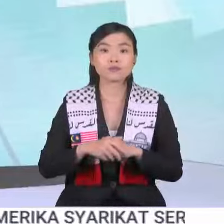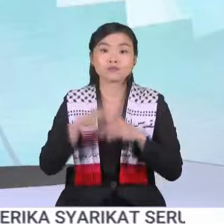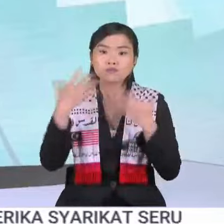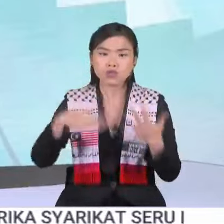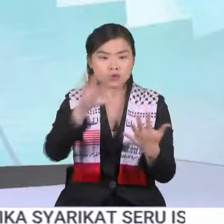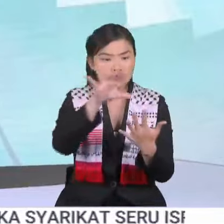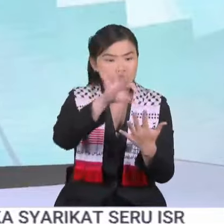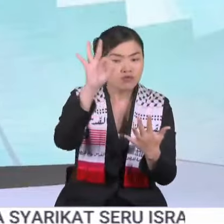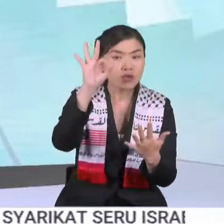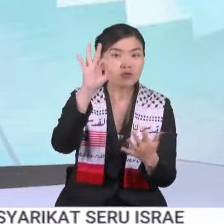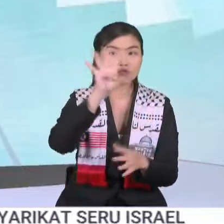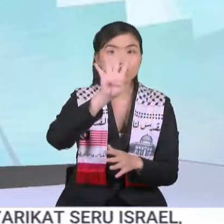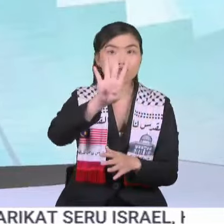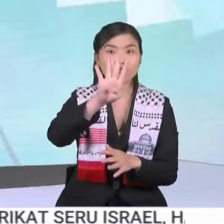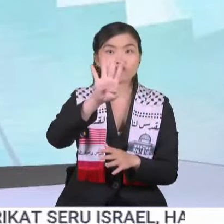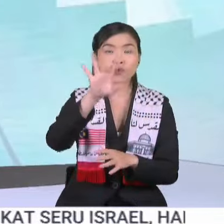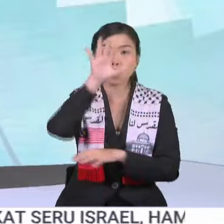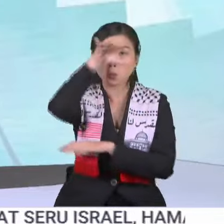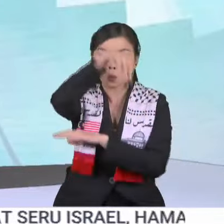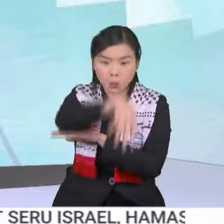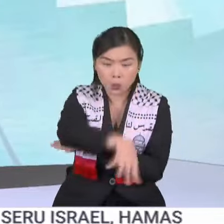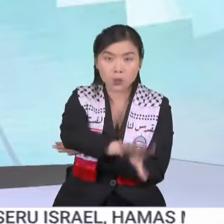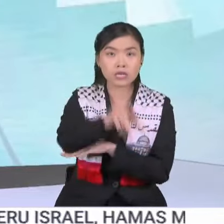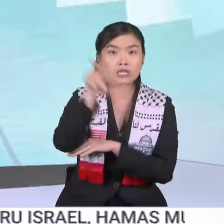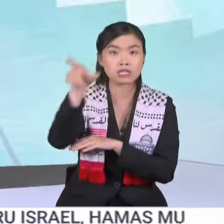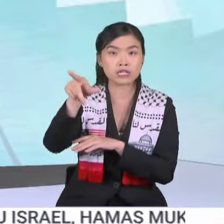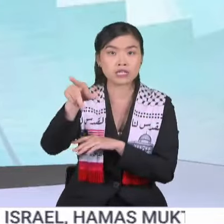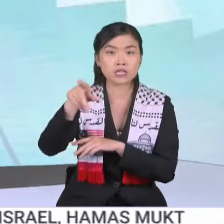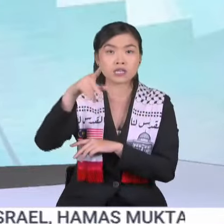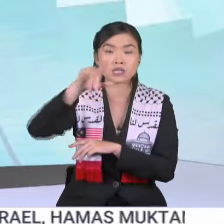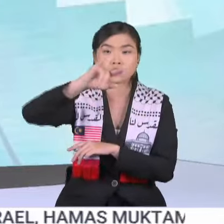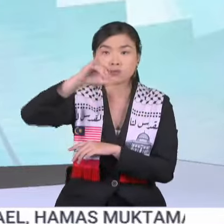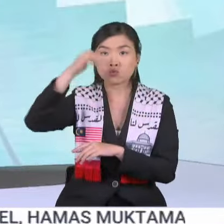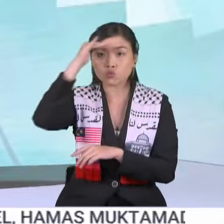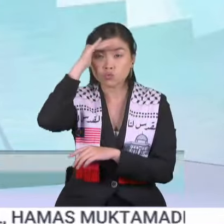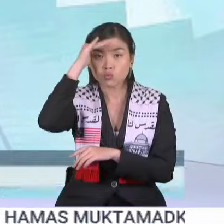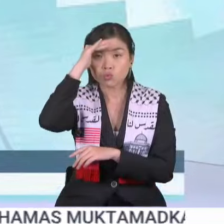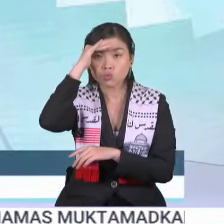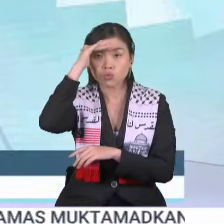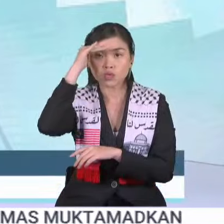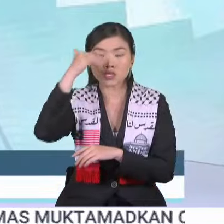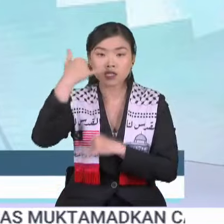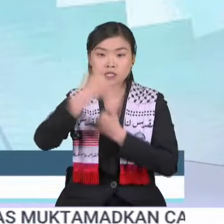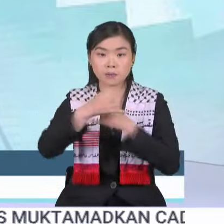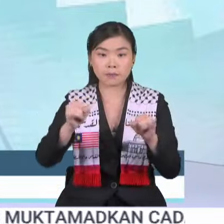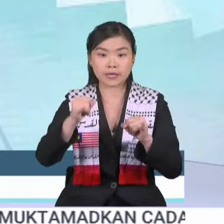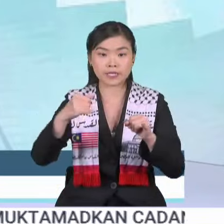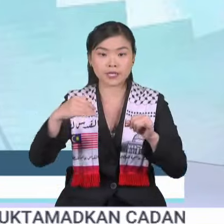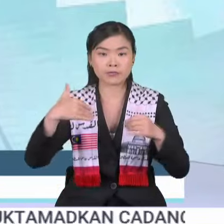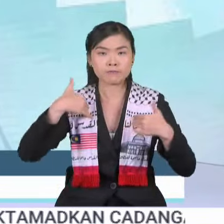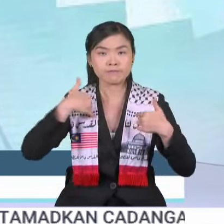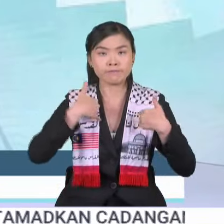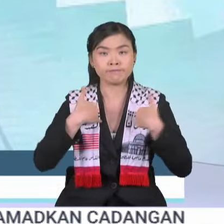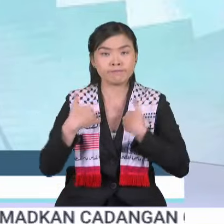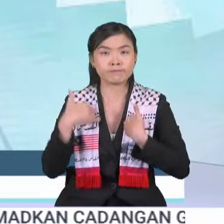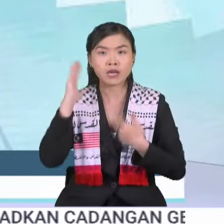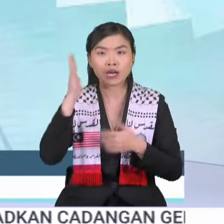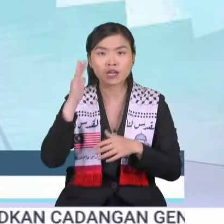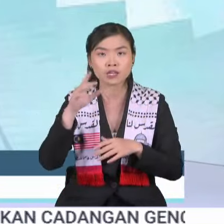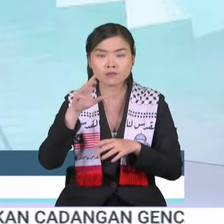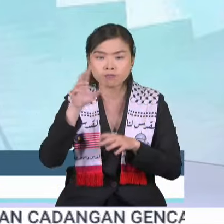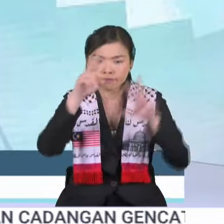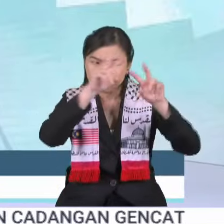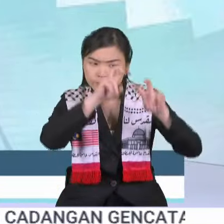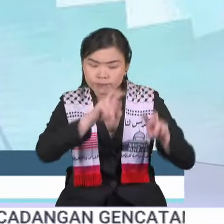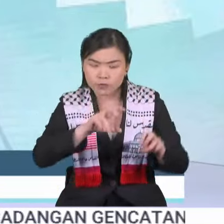Susulan penemuan bangkai 4 ekor gajah di kawasan Kahang Timur Kluang, Johor, Jabatan Perkhidmatan Negeri akan menjalankan siasatan